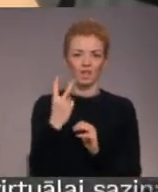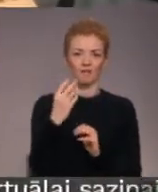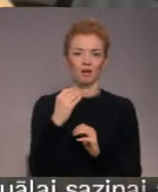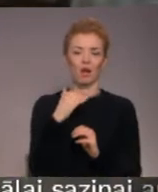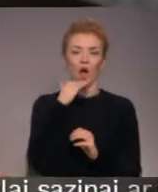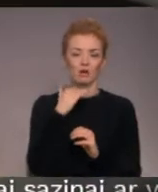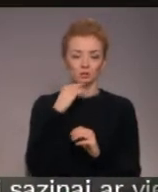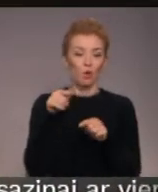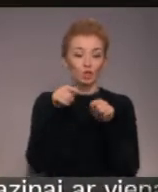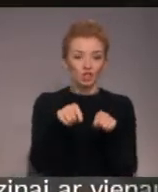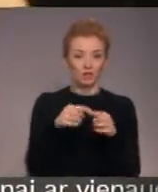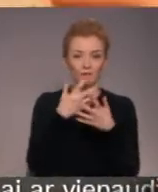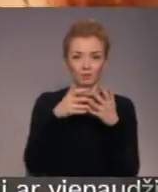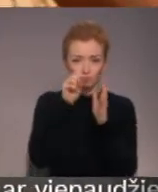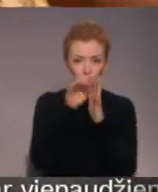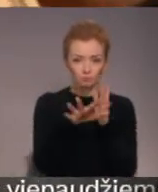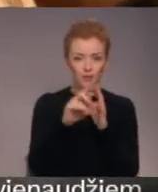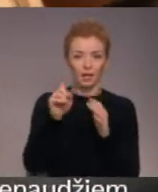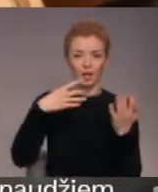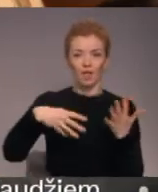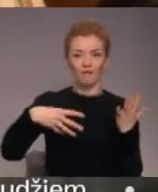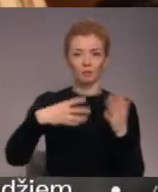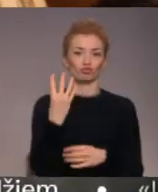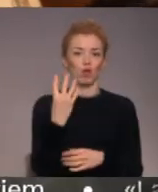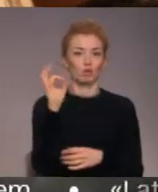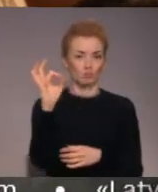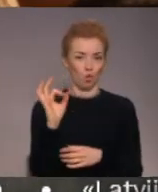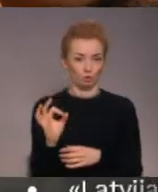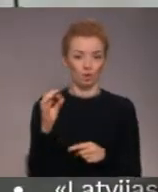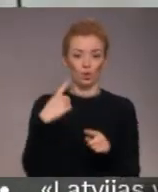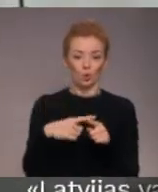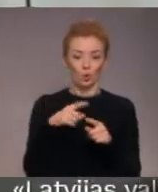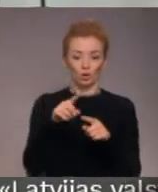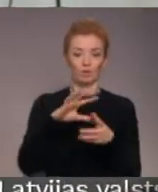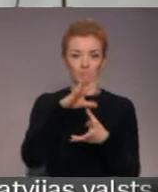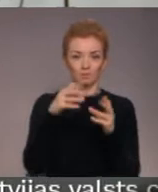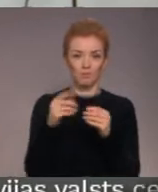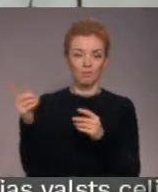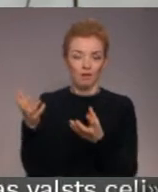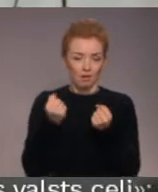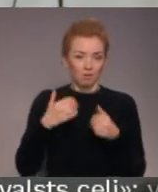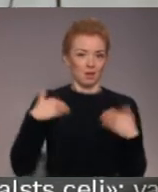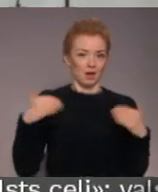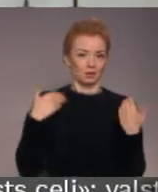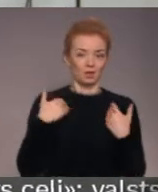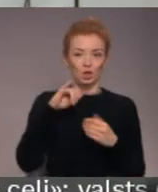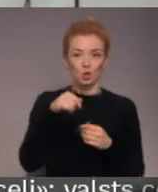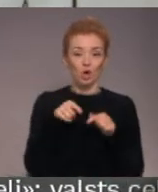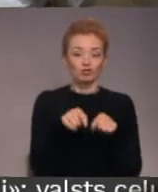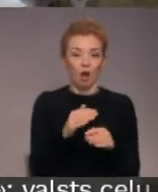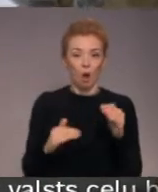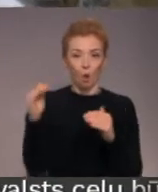aizsarglīdzekļu filtrācijas efektivitāte ir 94%. Vietvarā par dāvinājumu pauž prieku, jo līdz šim tik augstas